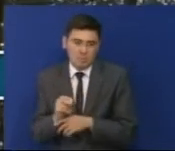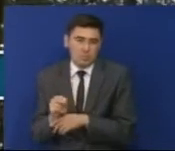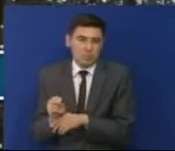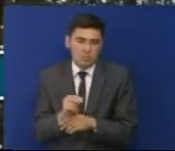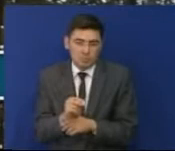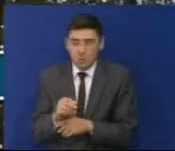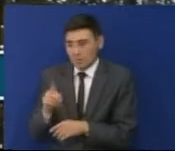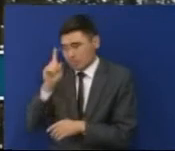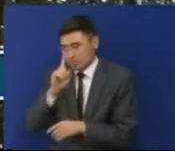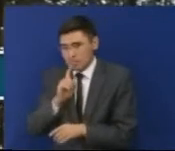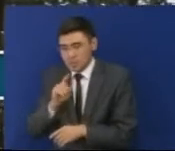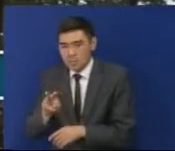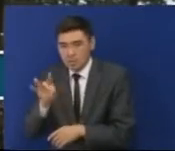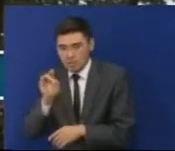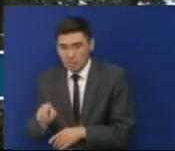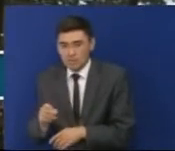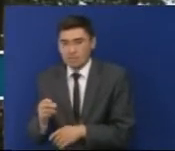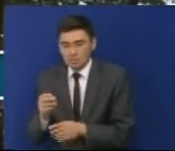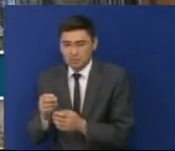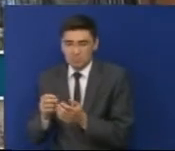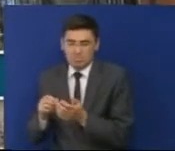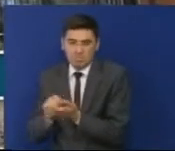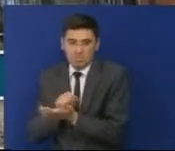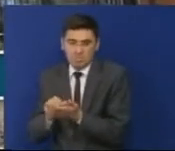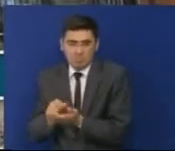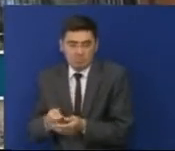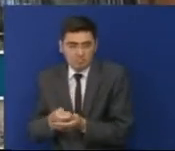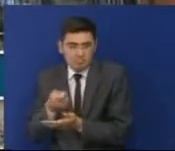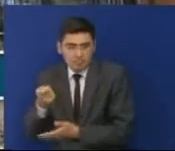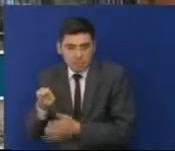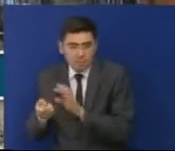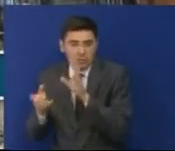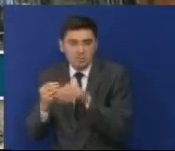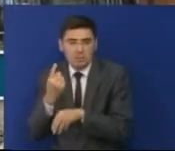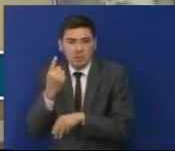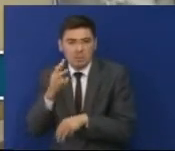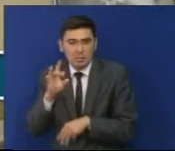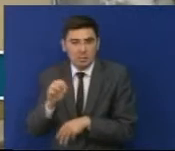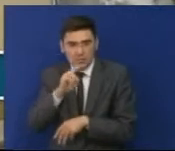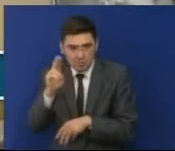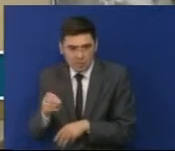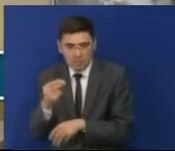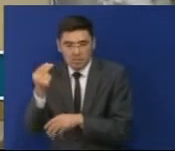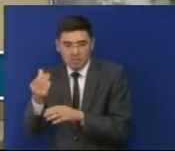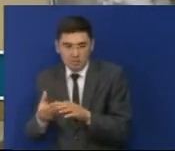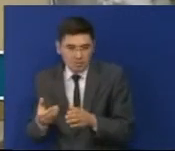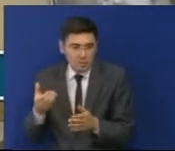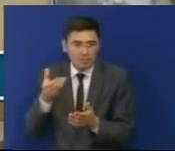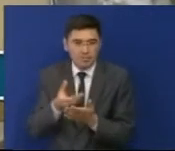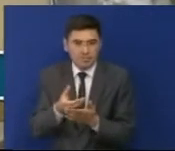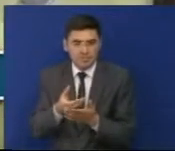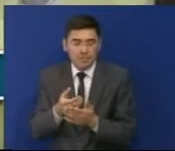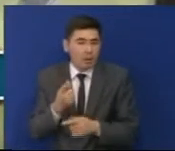облыстық бюджеттен 1 миллиард теңге бөлінген. Қаражат екі кезеңде атқарылатын жұмыстарға есептелген. Яғни бір бөлігі